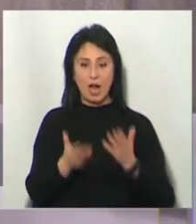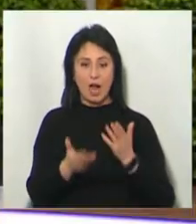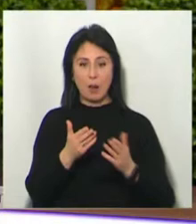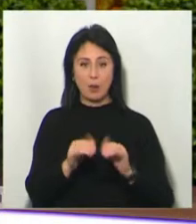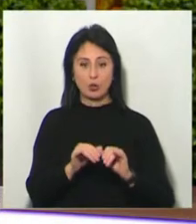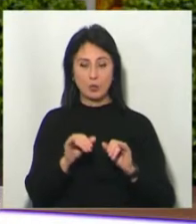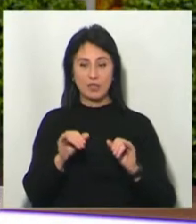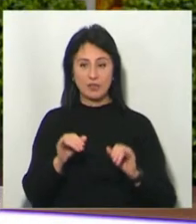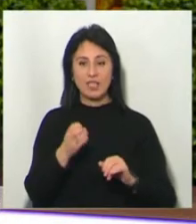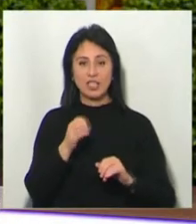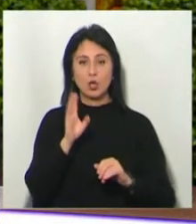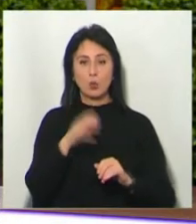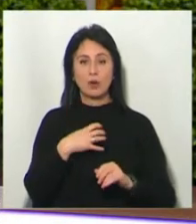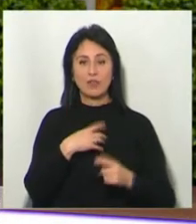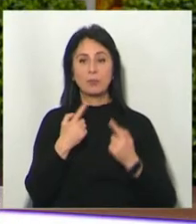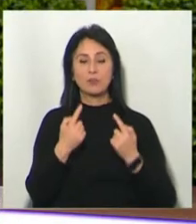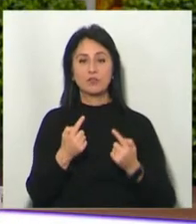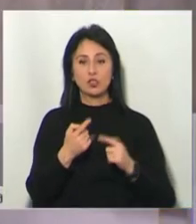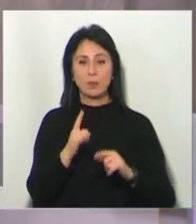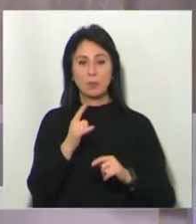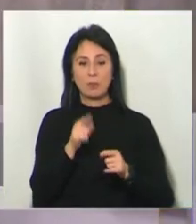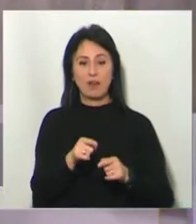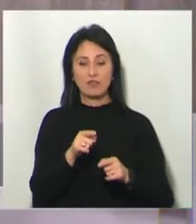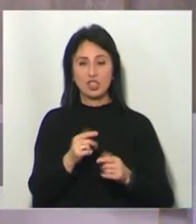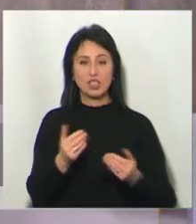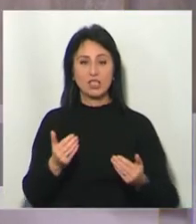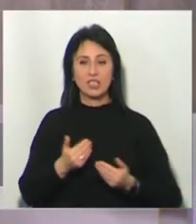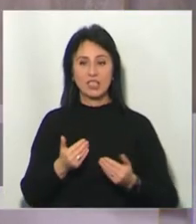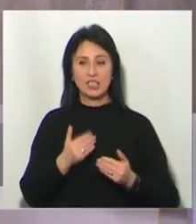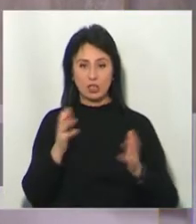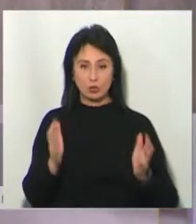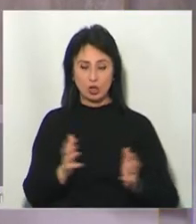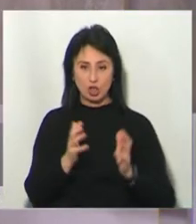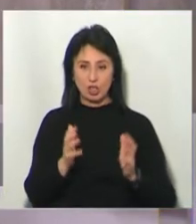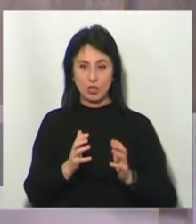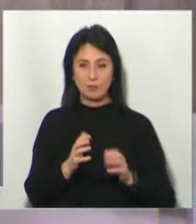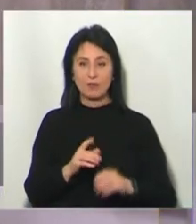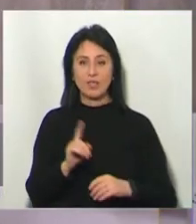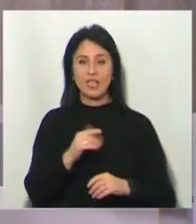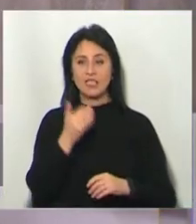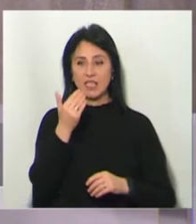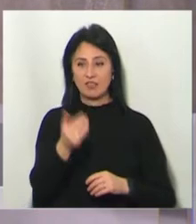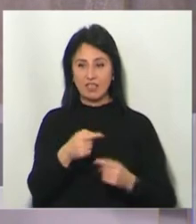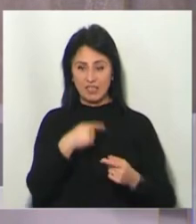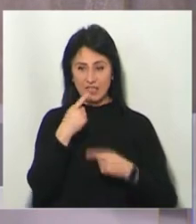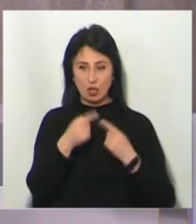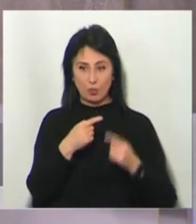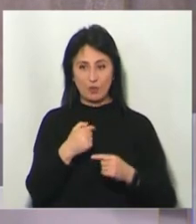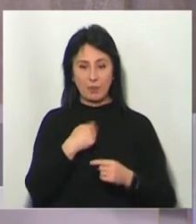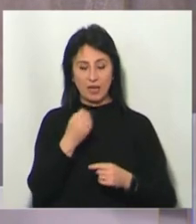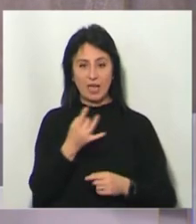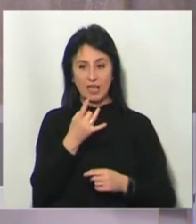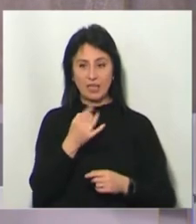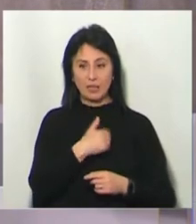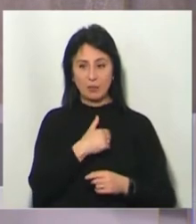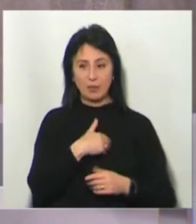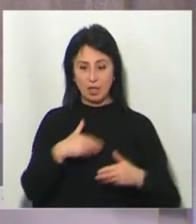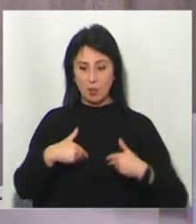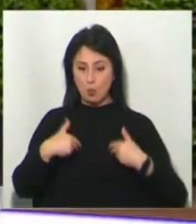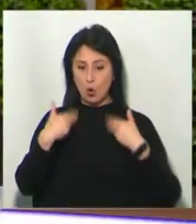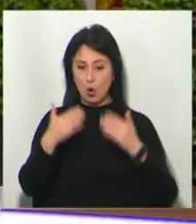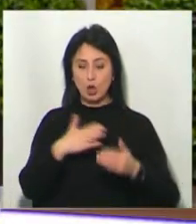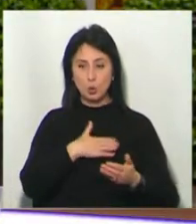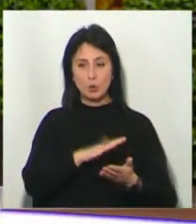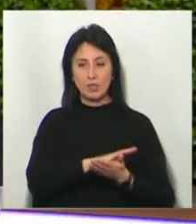albatoba, izrdeba da kide upro mnishnelovania am bavshis sizotskhlis shenarchuneba. Razedets tkuen saobrobdit da me kide vertkhal minda